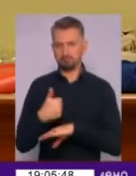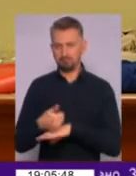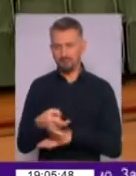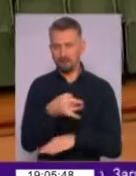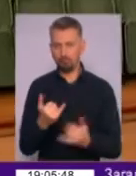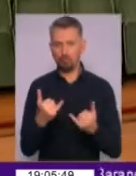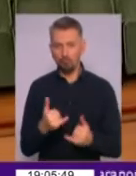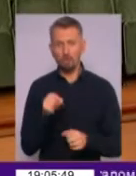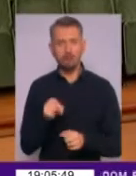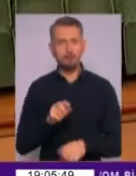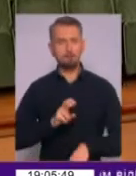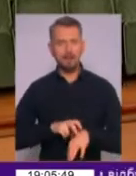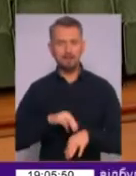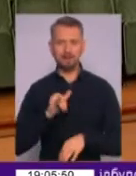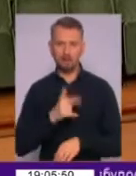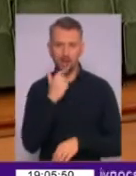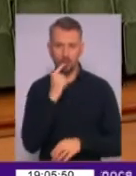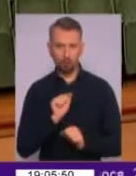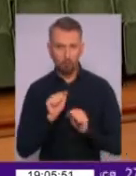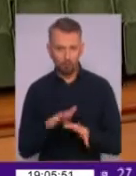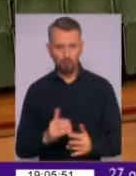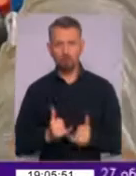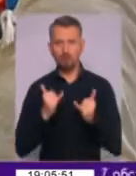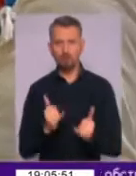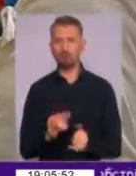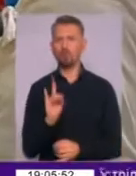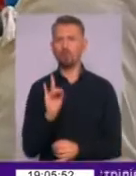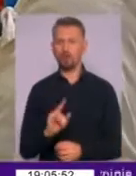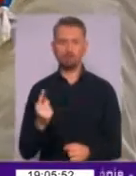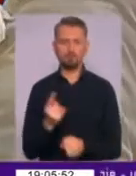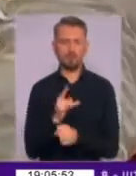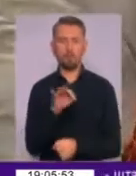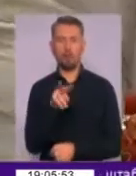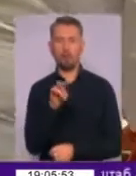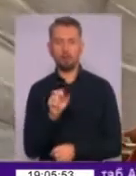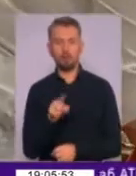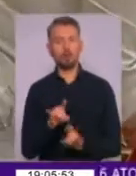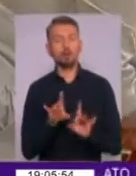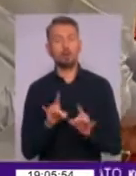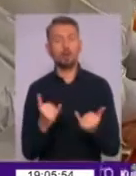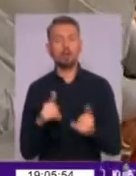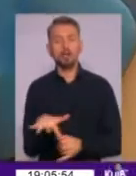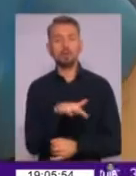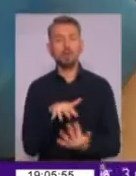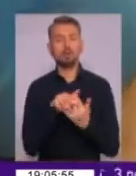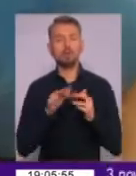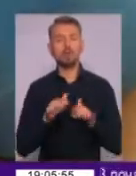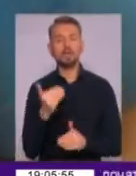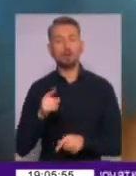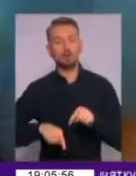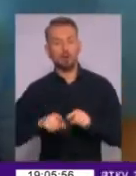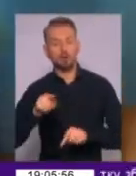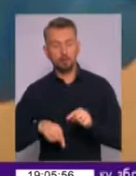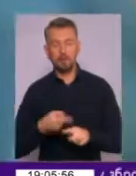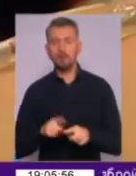сцені медики і донори. У почесному кріслі вперше Олена. Дівчина розповідає, нині у зоні бойових дій її родич. Це